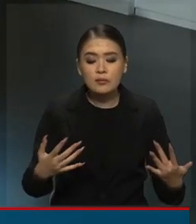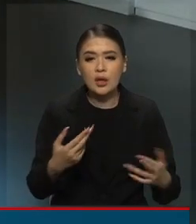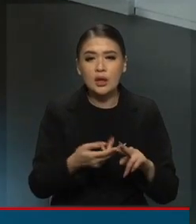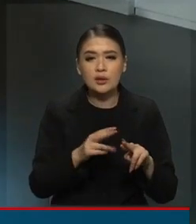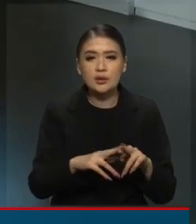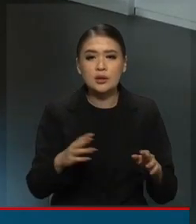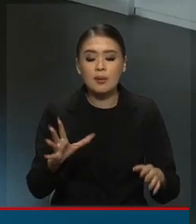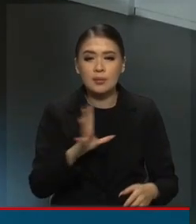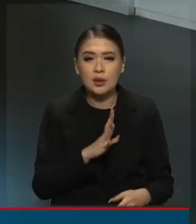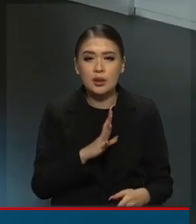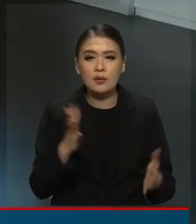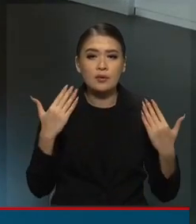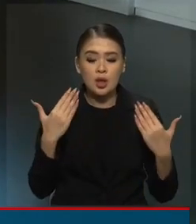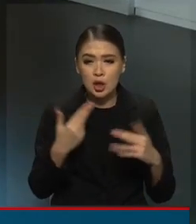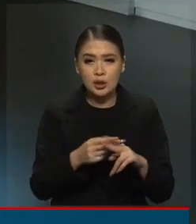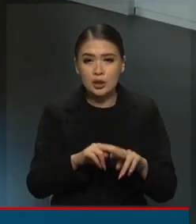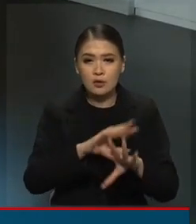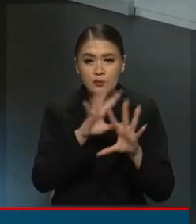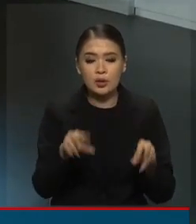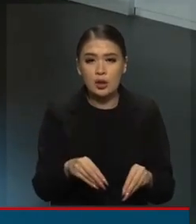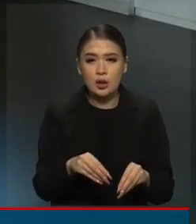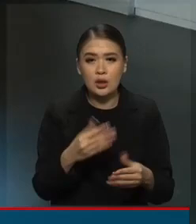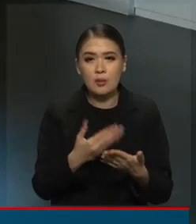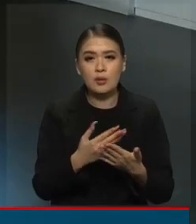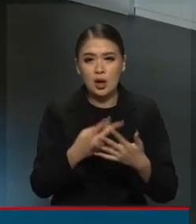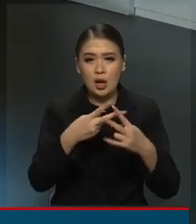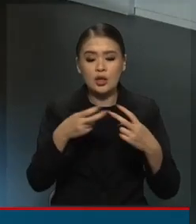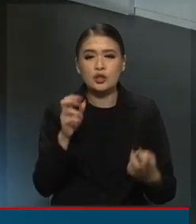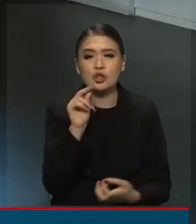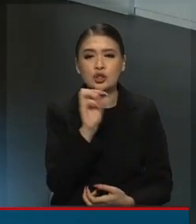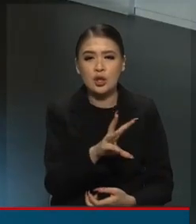так далее. Это же намного больше наслаждения, чем человек лежит в гостинице